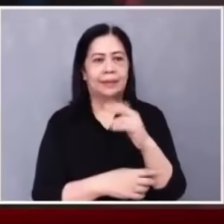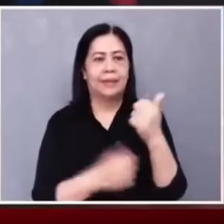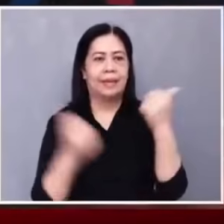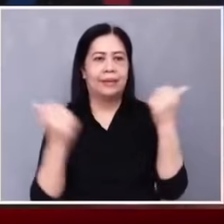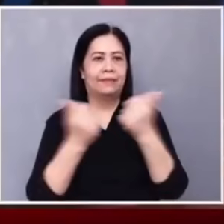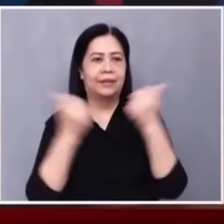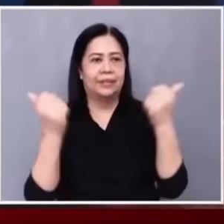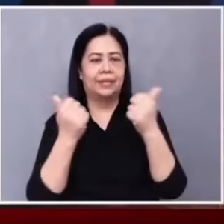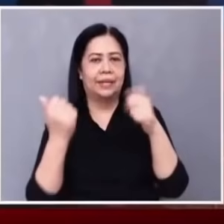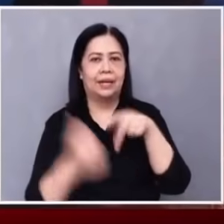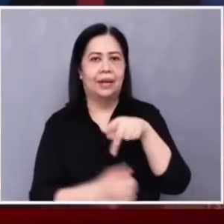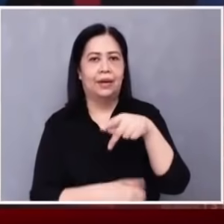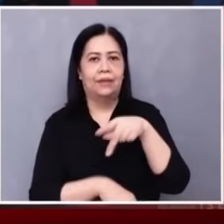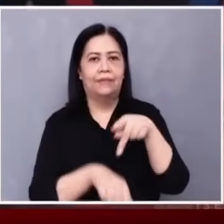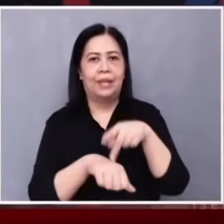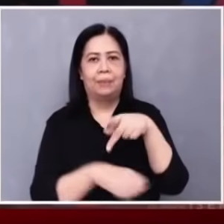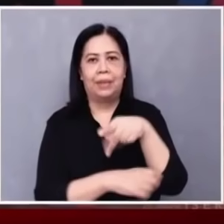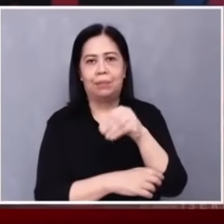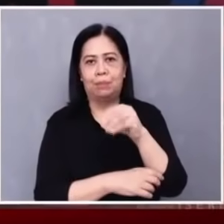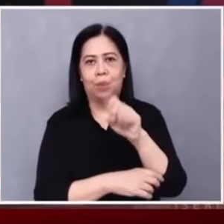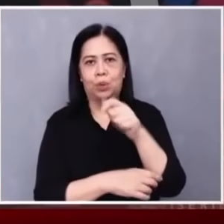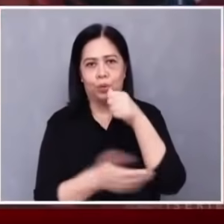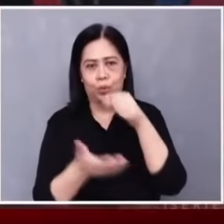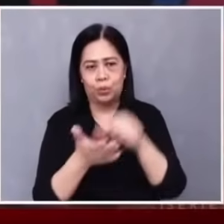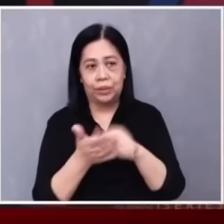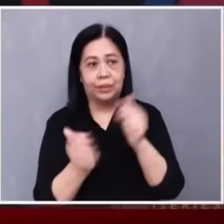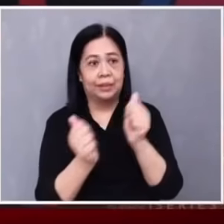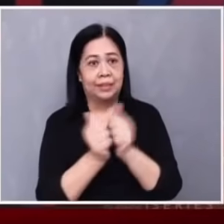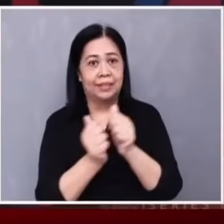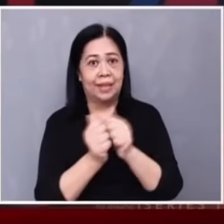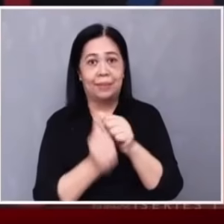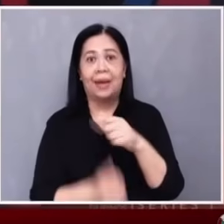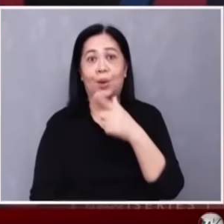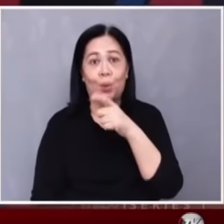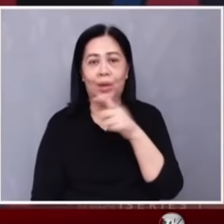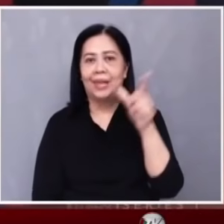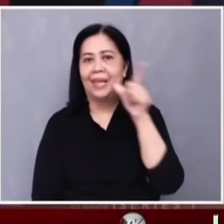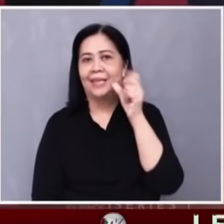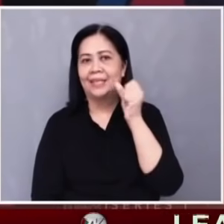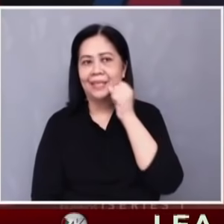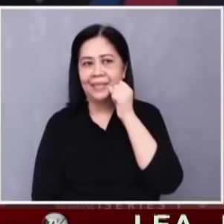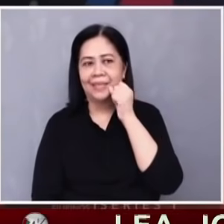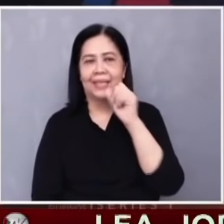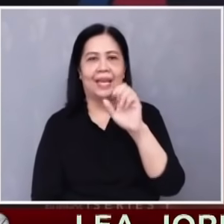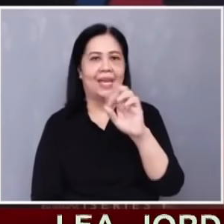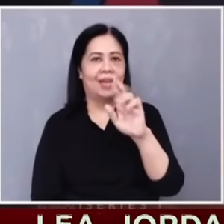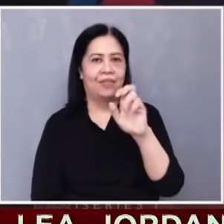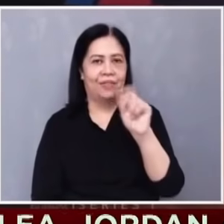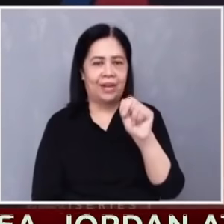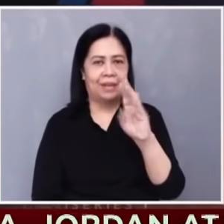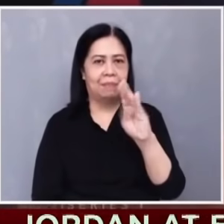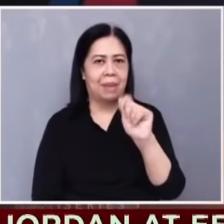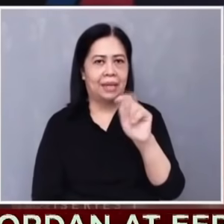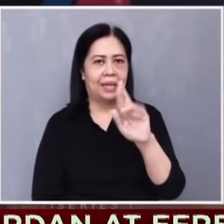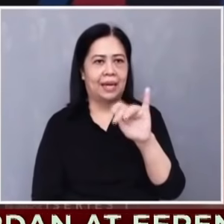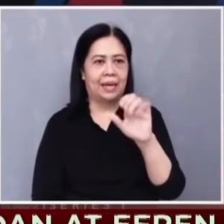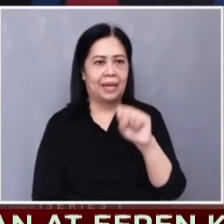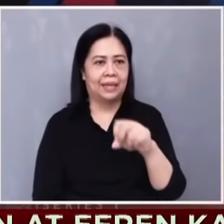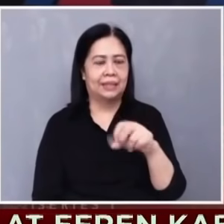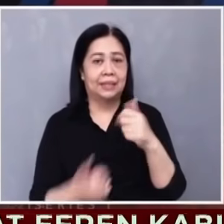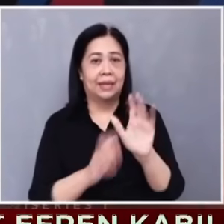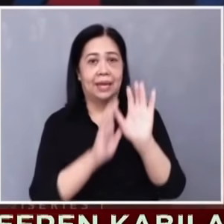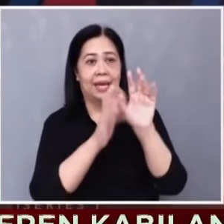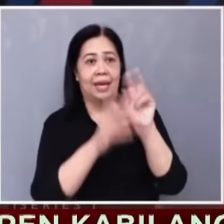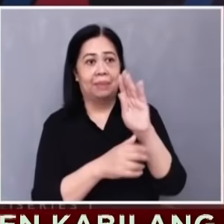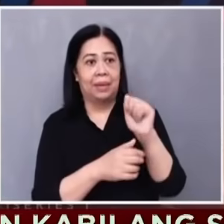PhilPost. Kabilang sa listahan, ang Broadway diva na si Lea Salonga, billiards champion Efren Bata Reyes, film NBA superstar